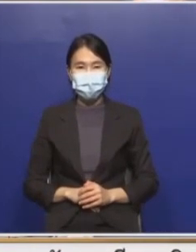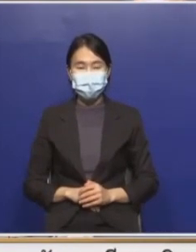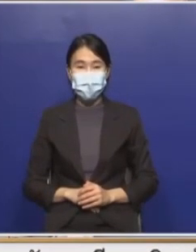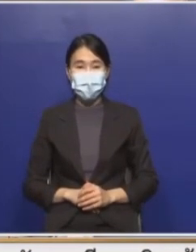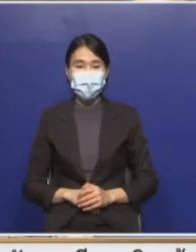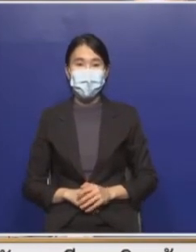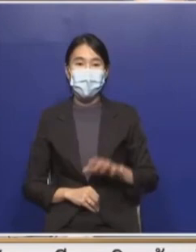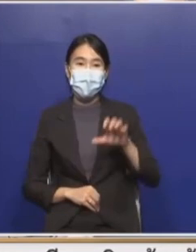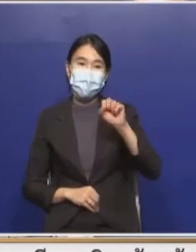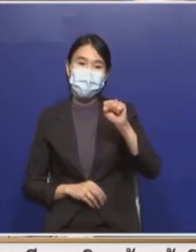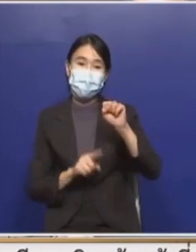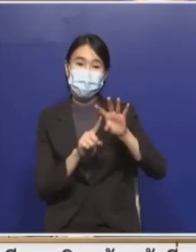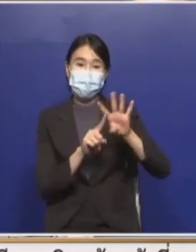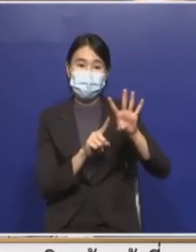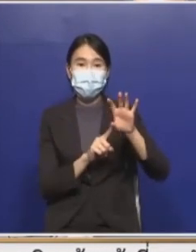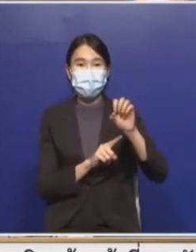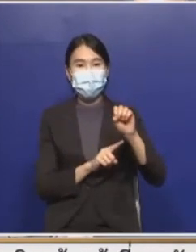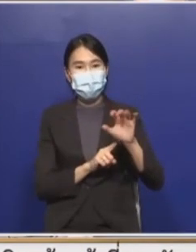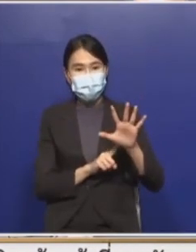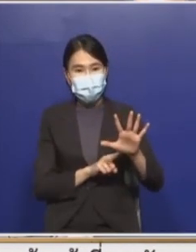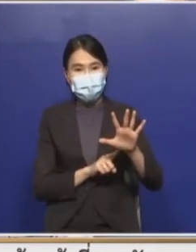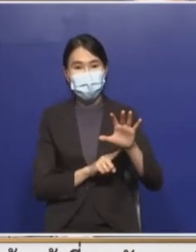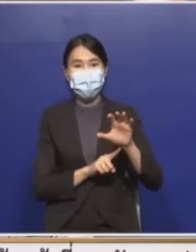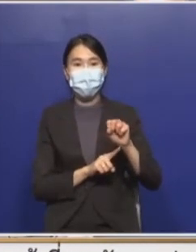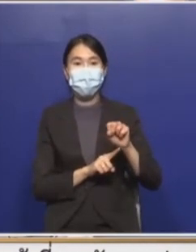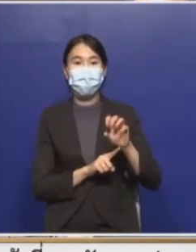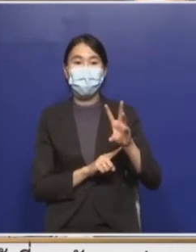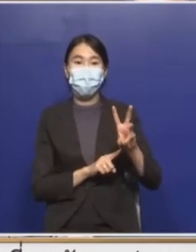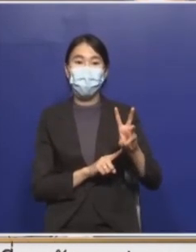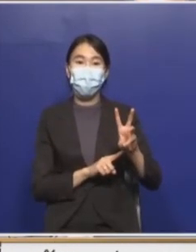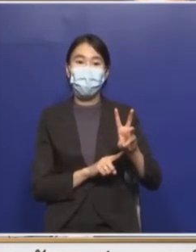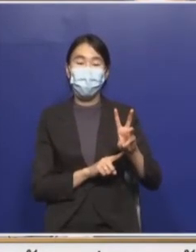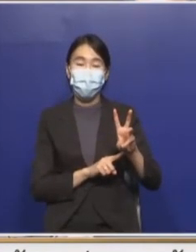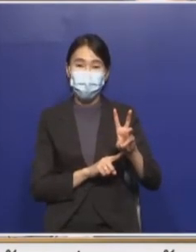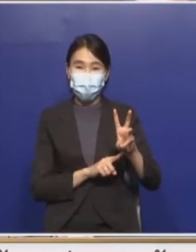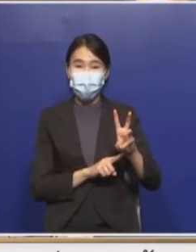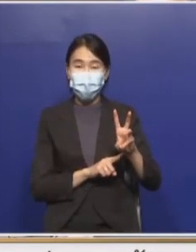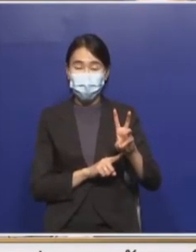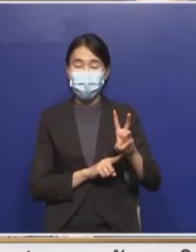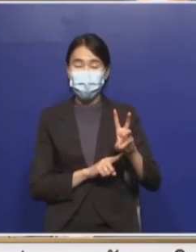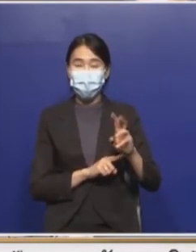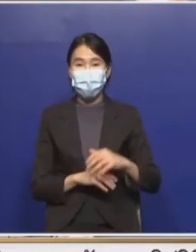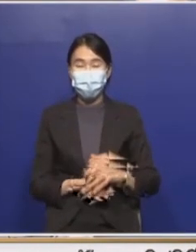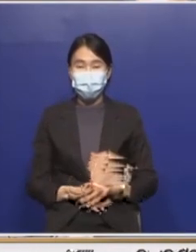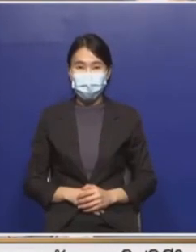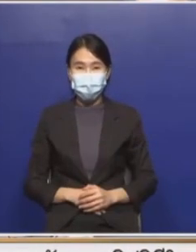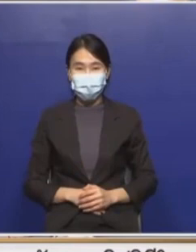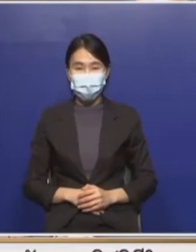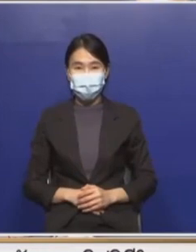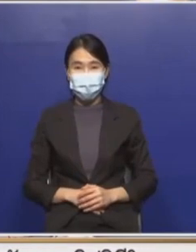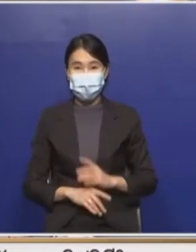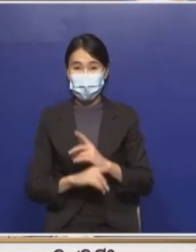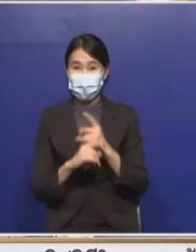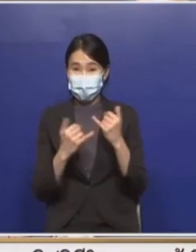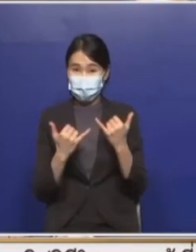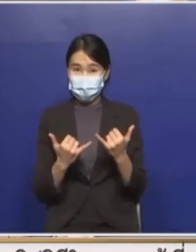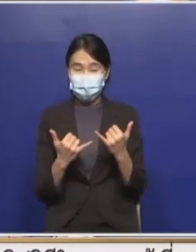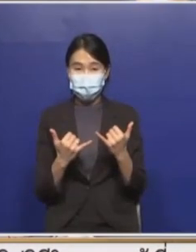แสนที่3แสนที่4แสนที่5แสนที่6ท่านประธานครับวันนี้นะครับ